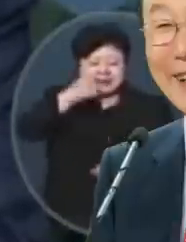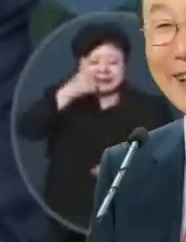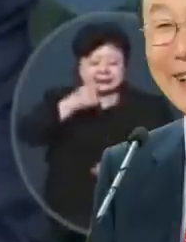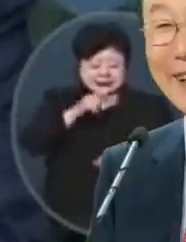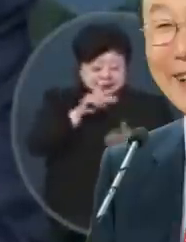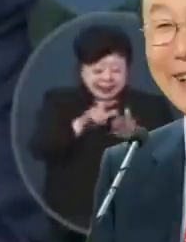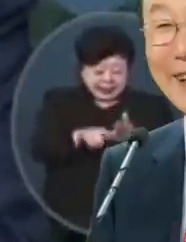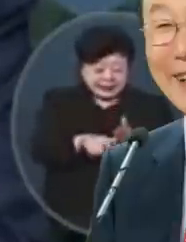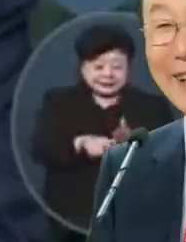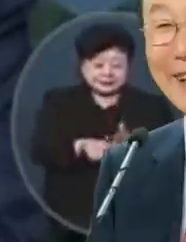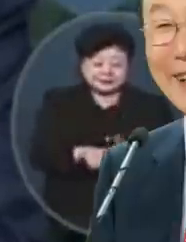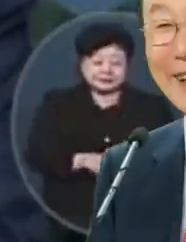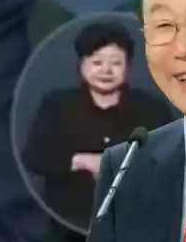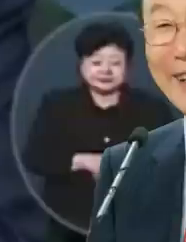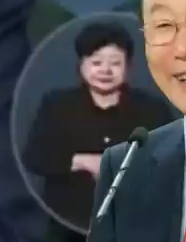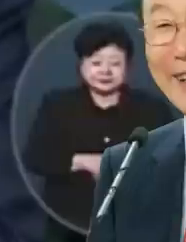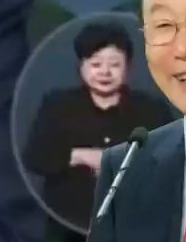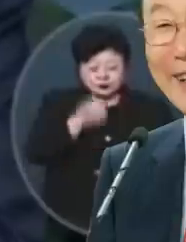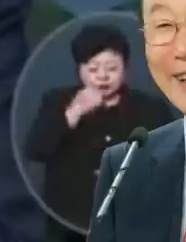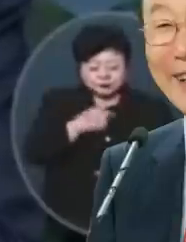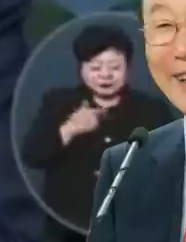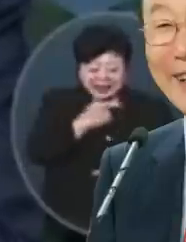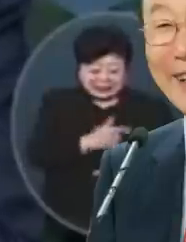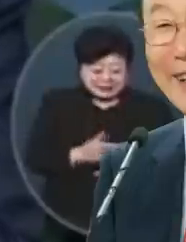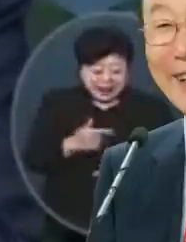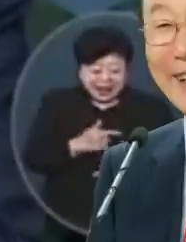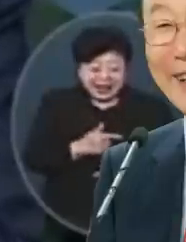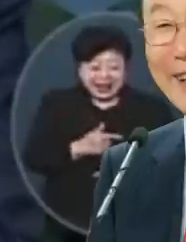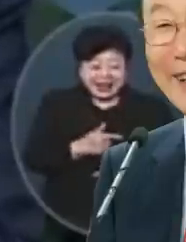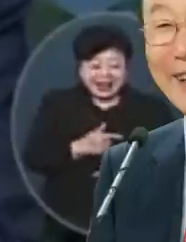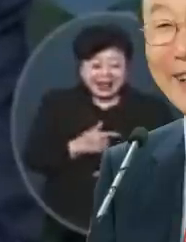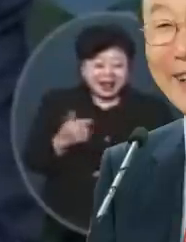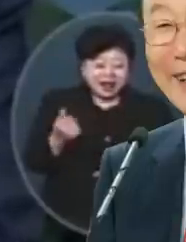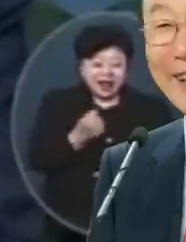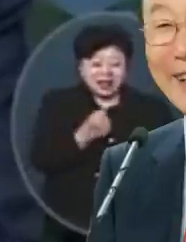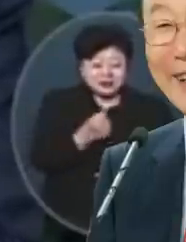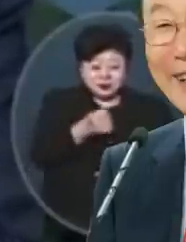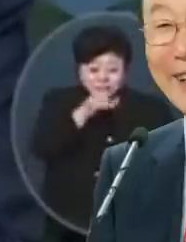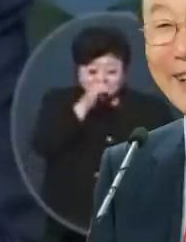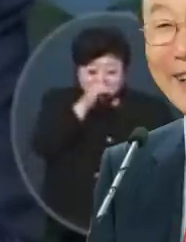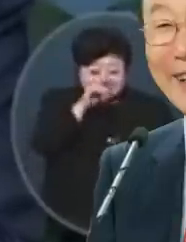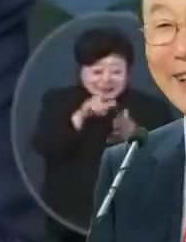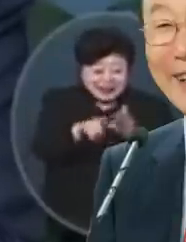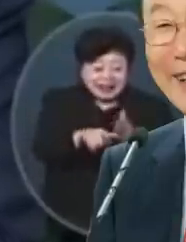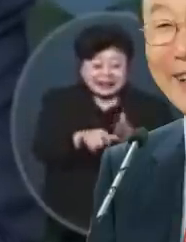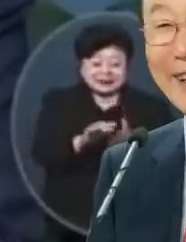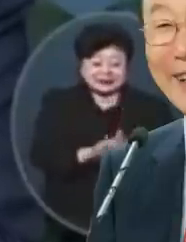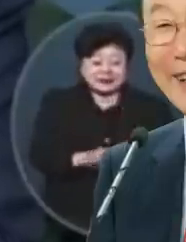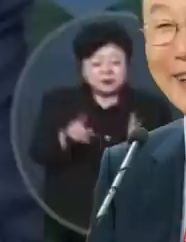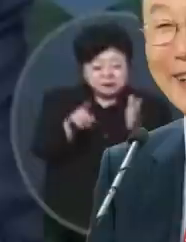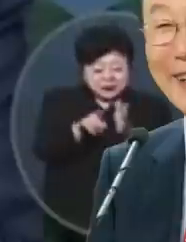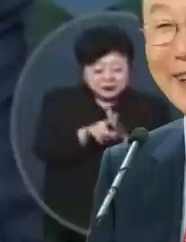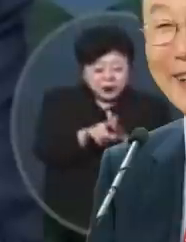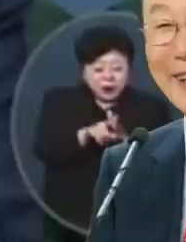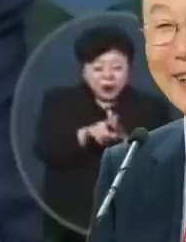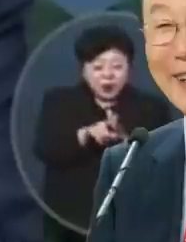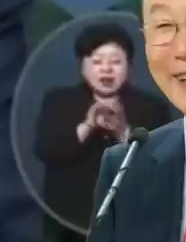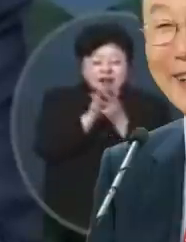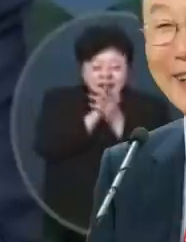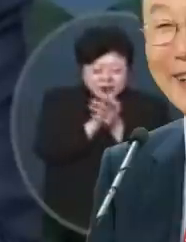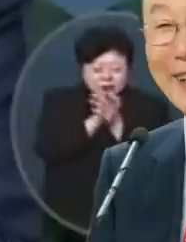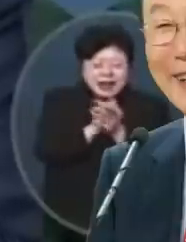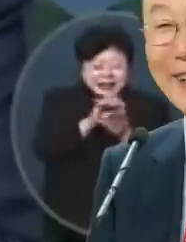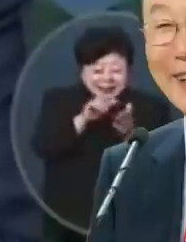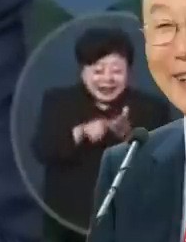꾸고 꿈을 가슴 속에 품고 믿음으로 기도하고